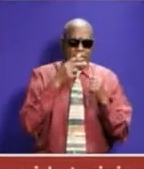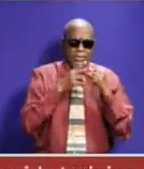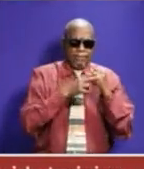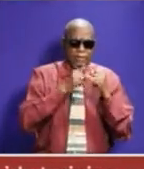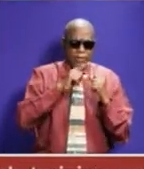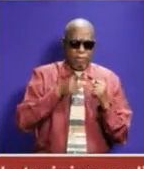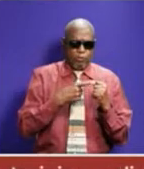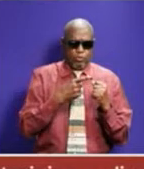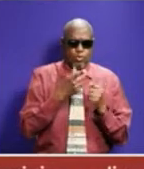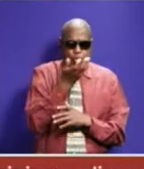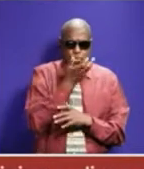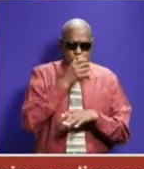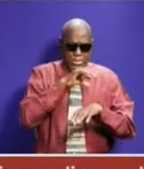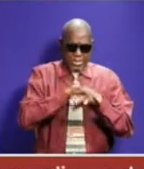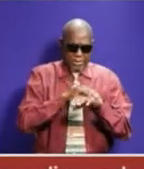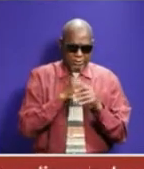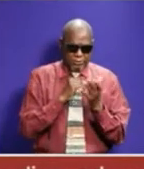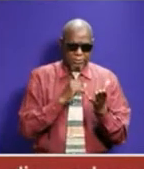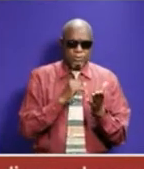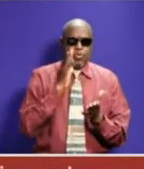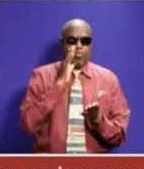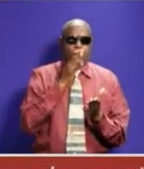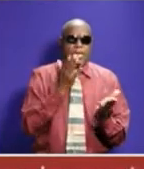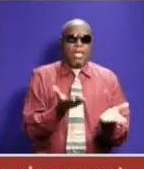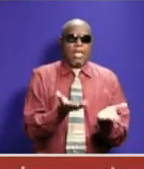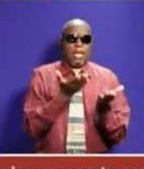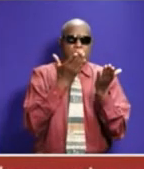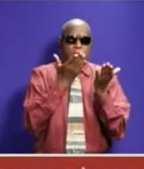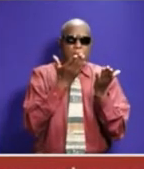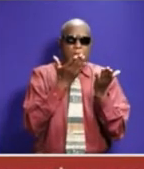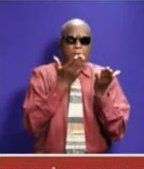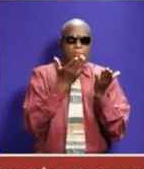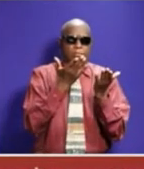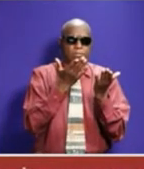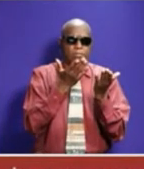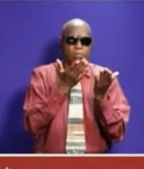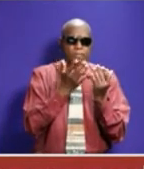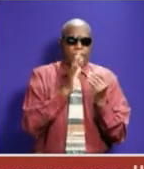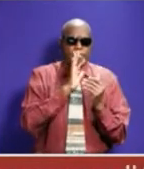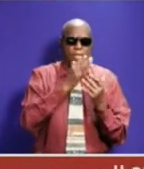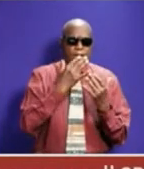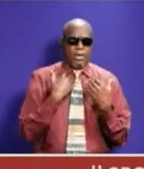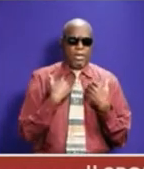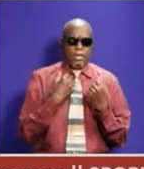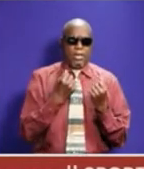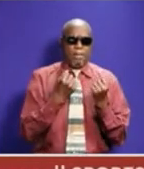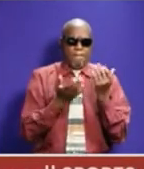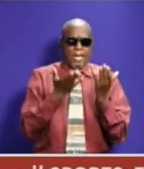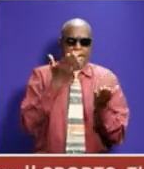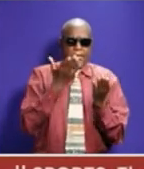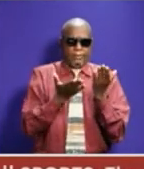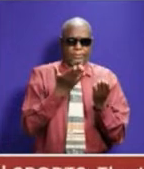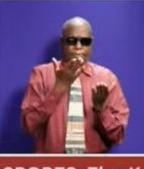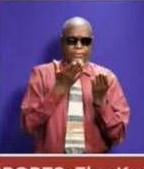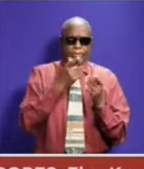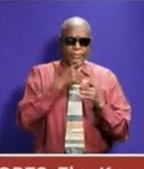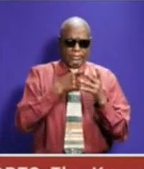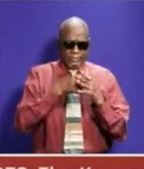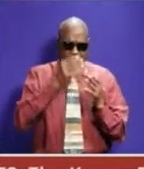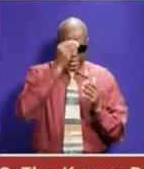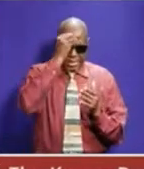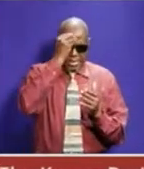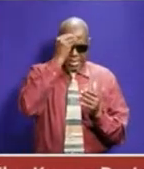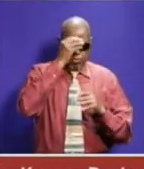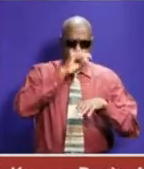ama uji wakipata itakuwa kwa manufaa zaidi kwa their nutrition, na pia kuwezesha atize wakiweza kusoma ikuwe mzuri